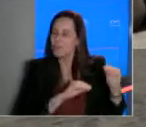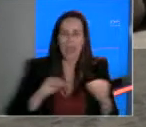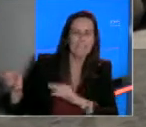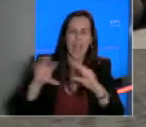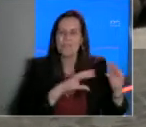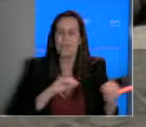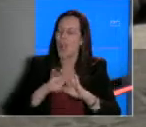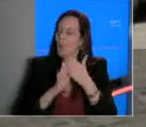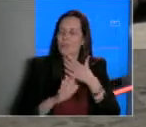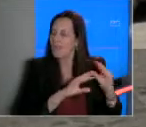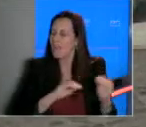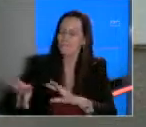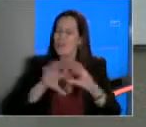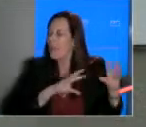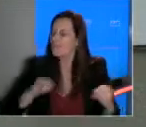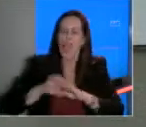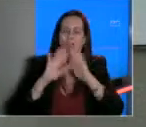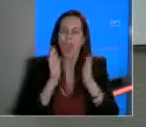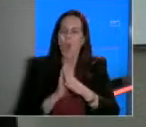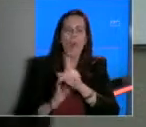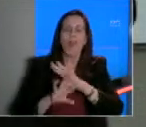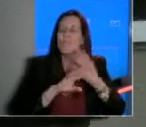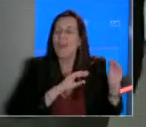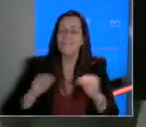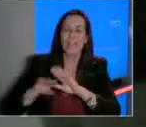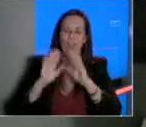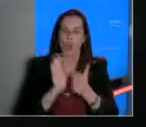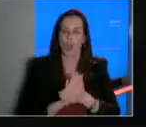הכל לישראל, למשרד הבריאות, למכון הביולוגי בנס ציונה.